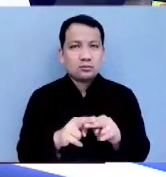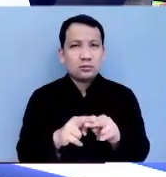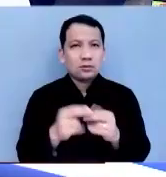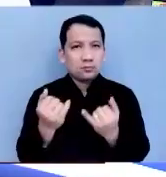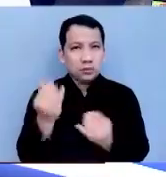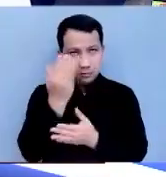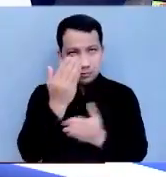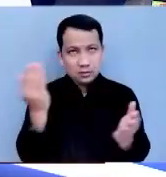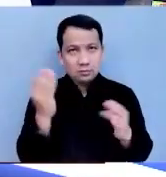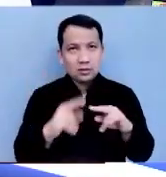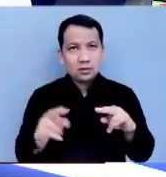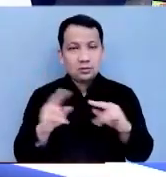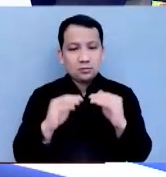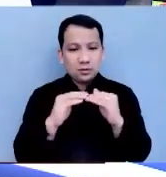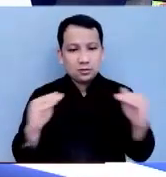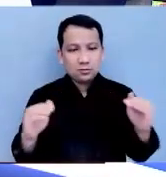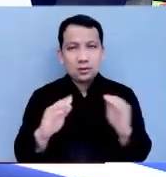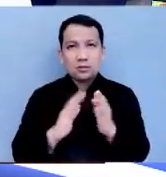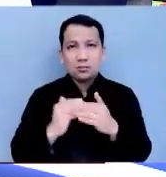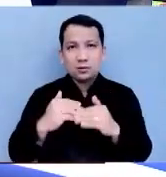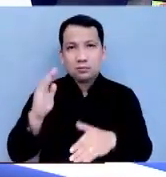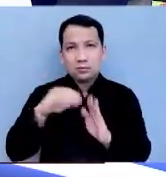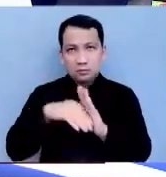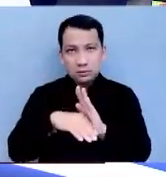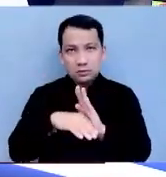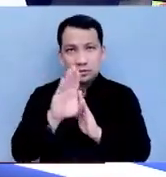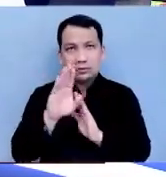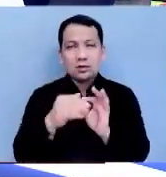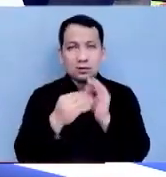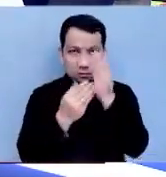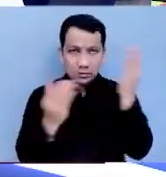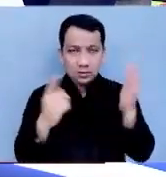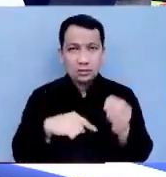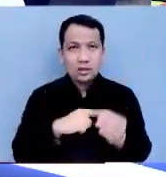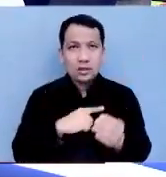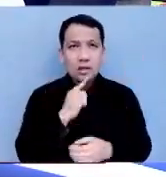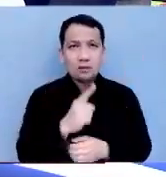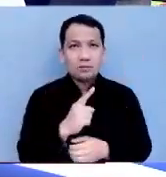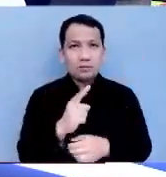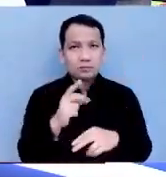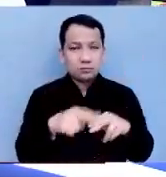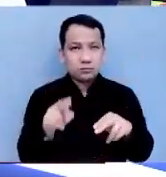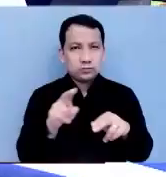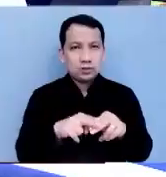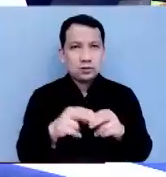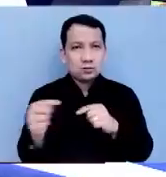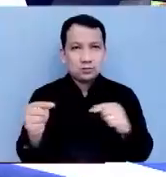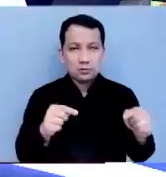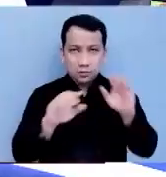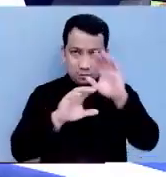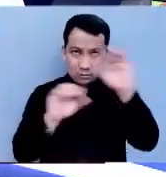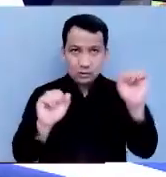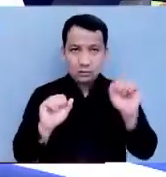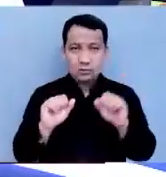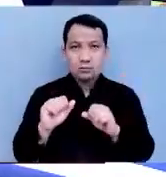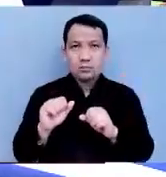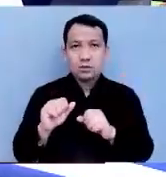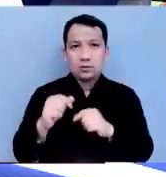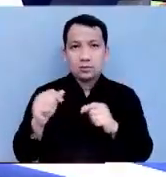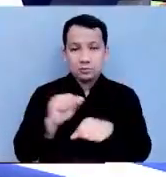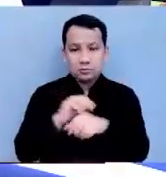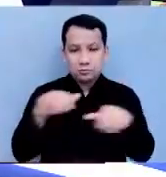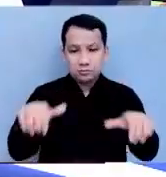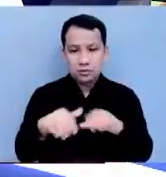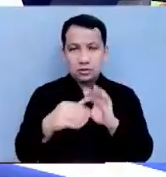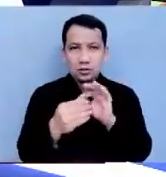para makasabay ang sahod sa tuloy-tuloy na taas presyo ng mga bilihin. Ang pagdinig, sinabayan ng kilos protesta ng mga manggagawa. May pakulo pa